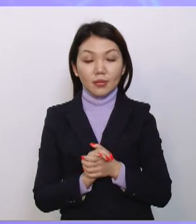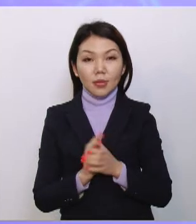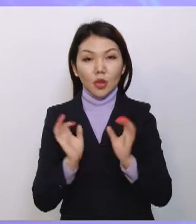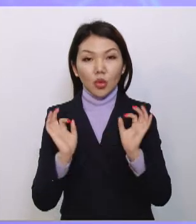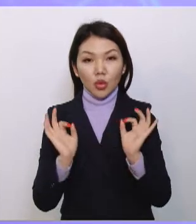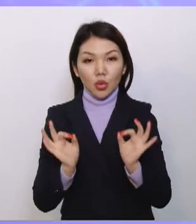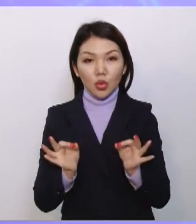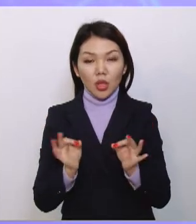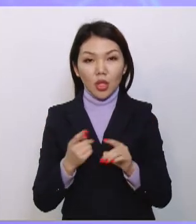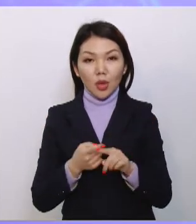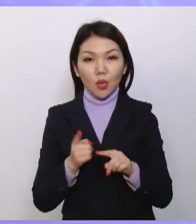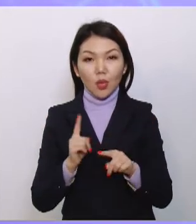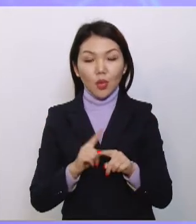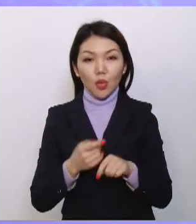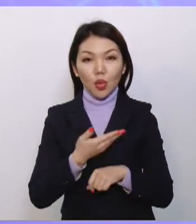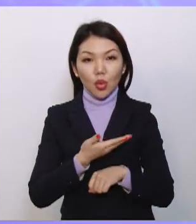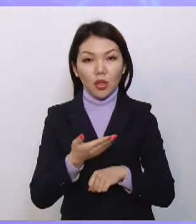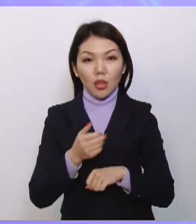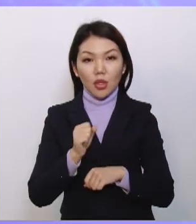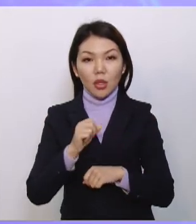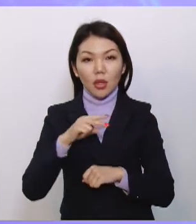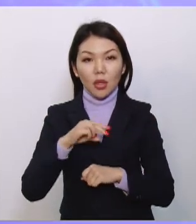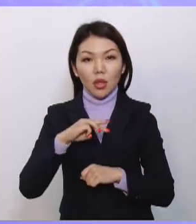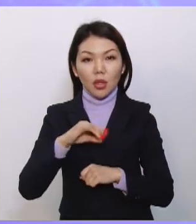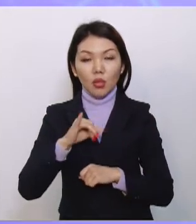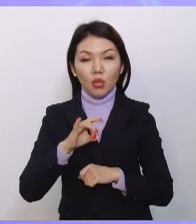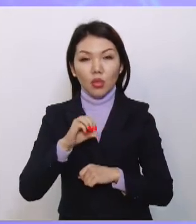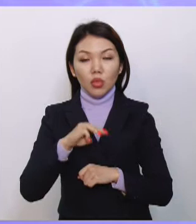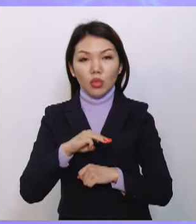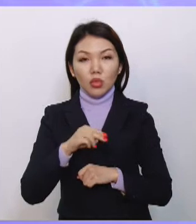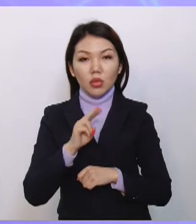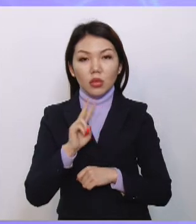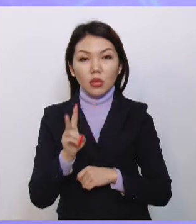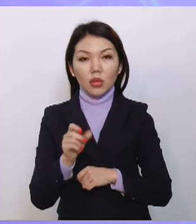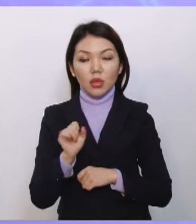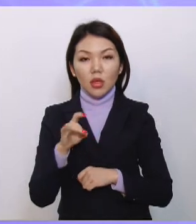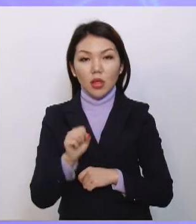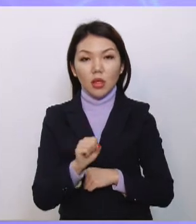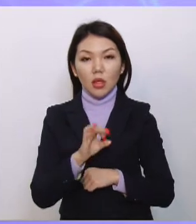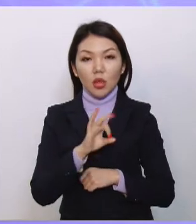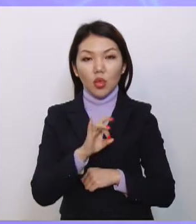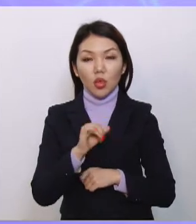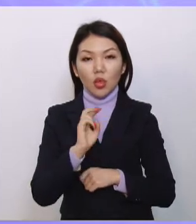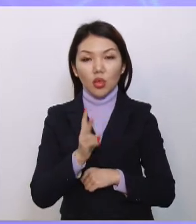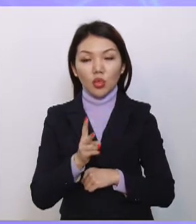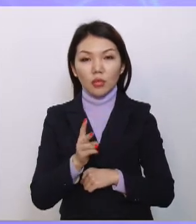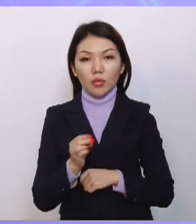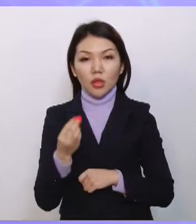Туура, булар алмурут, кара өрүк, шабдалы,